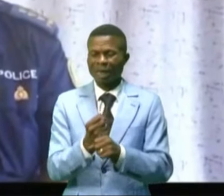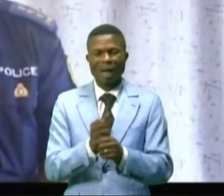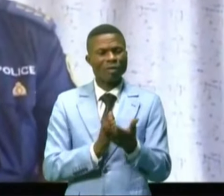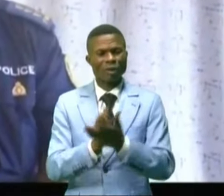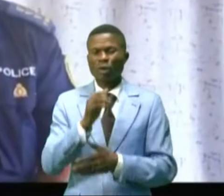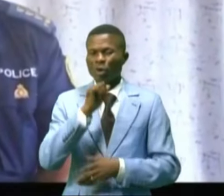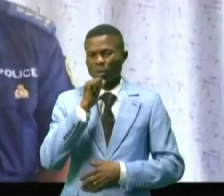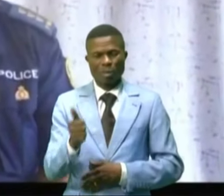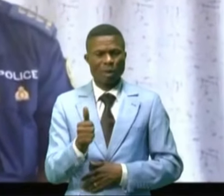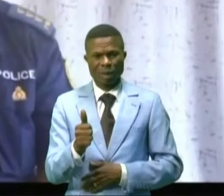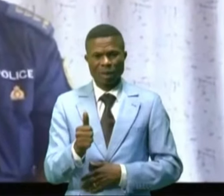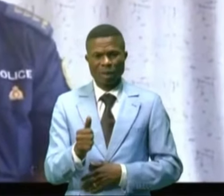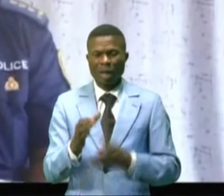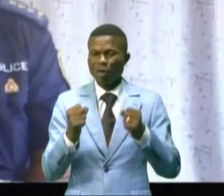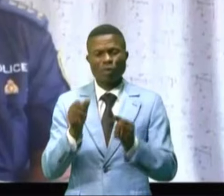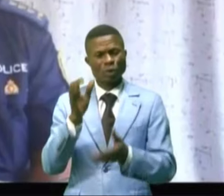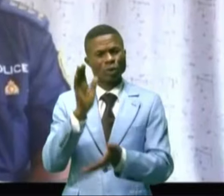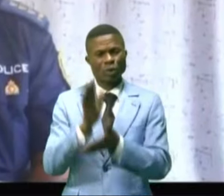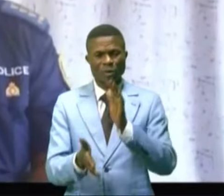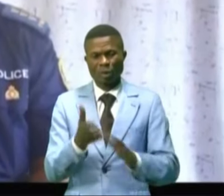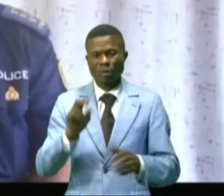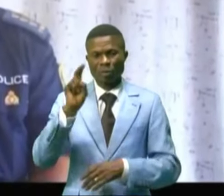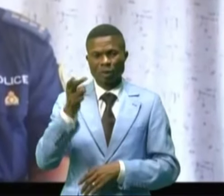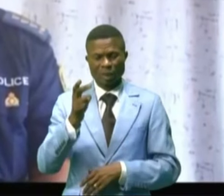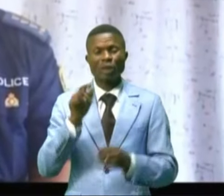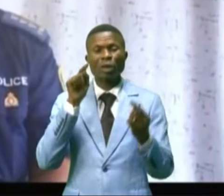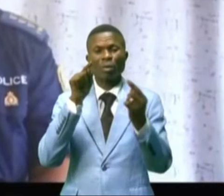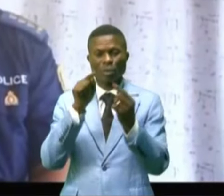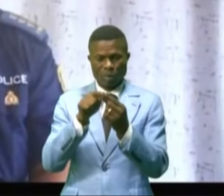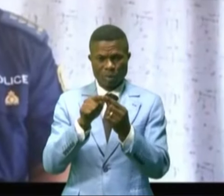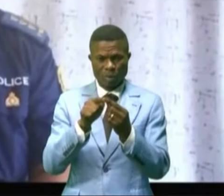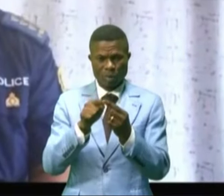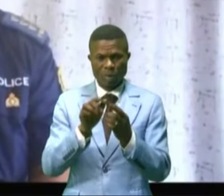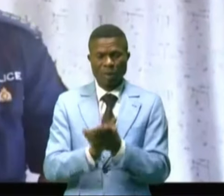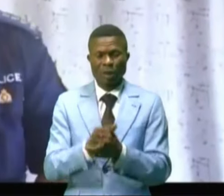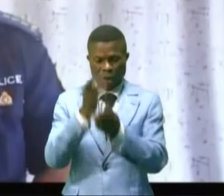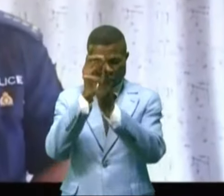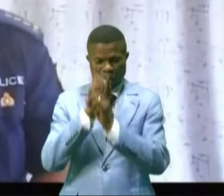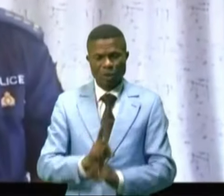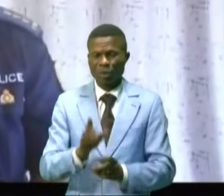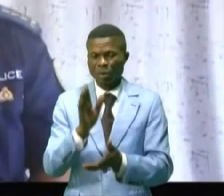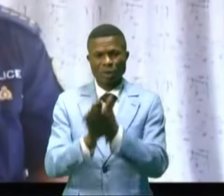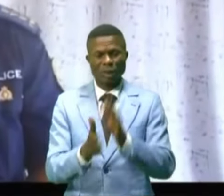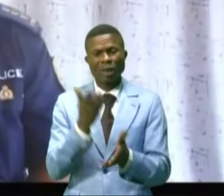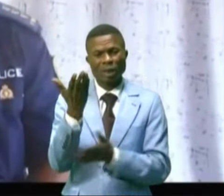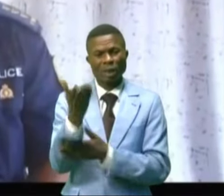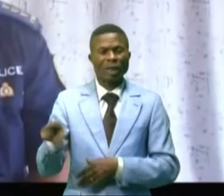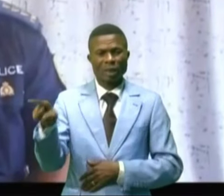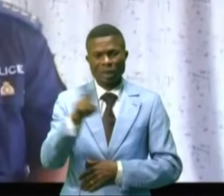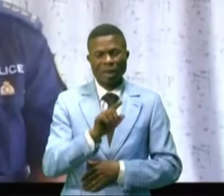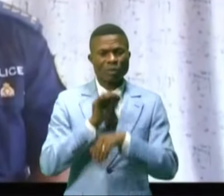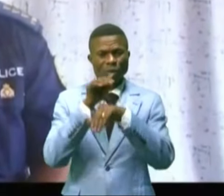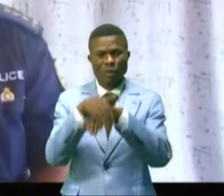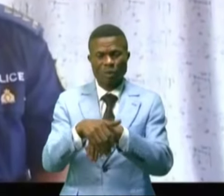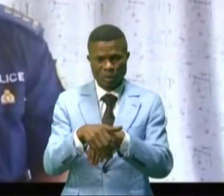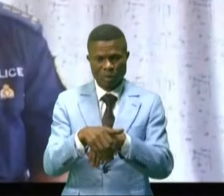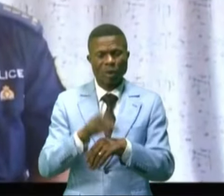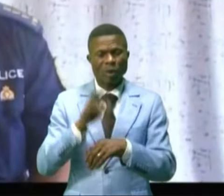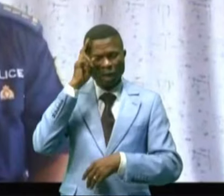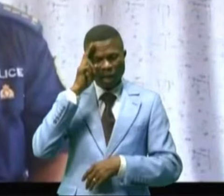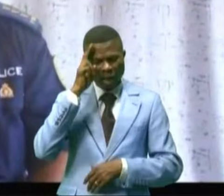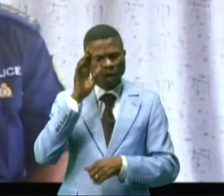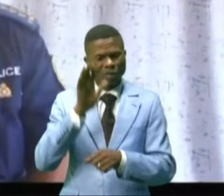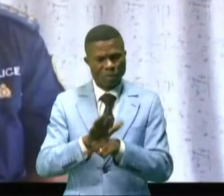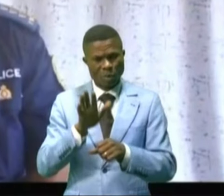activité avec efficacité. Deuxième raison, la raison de dignité. Je vous invite à vous engager à une bonne réflexion